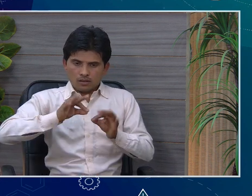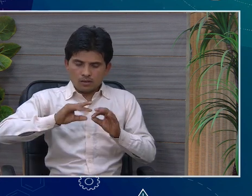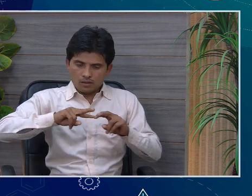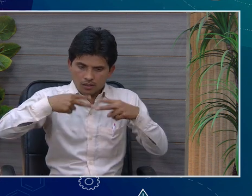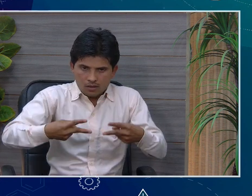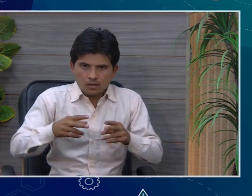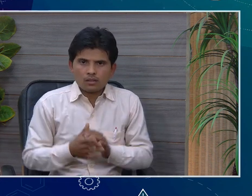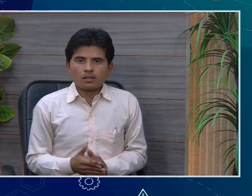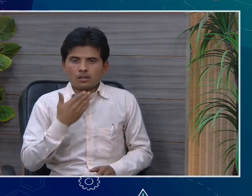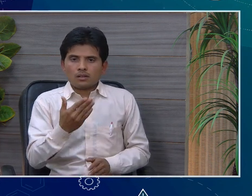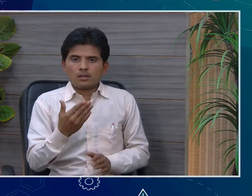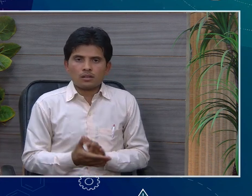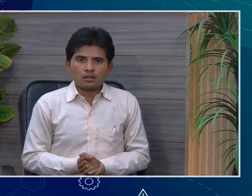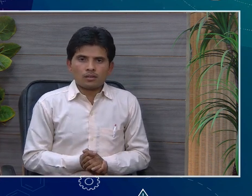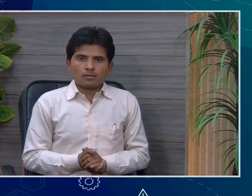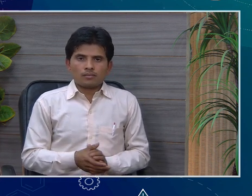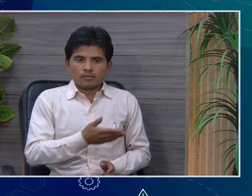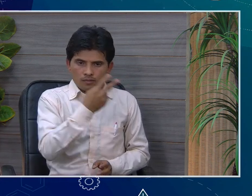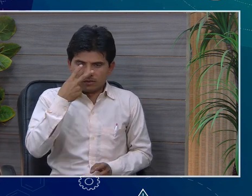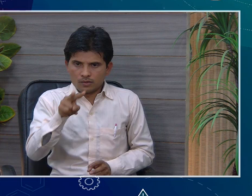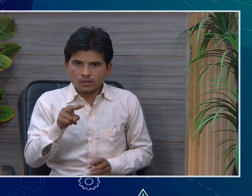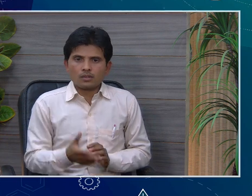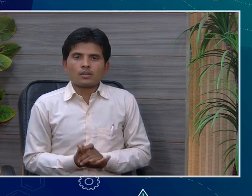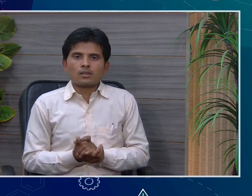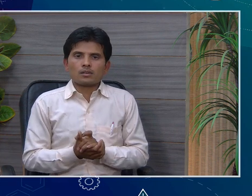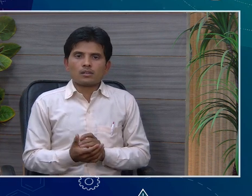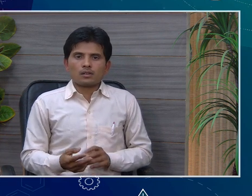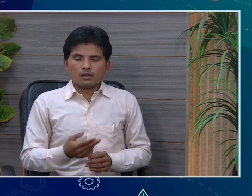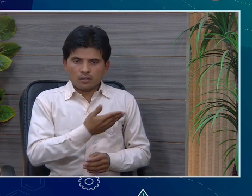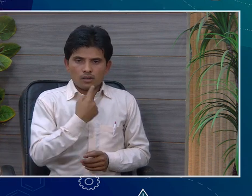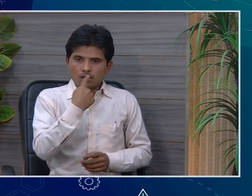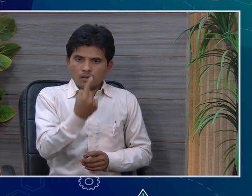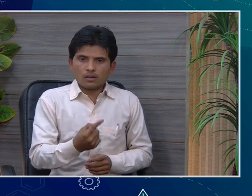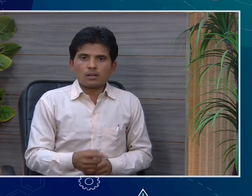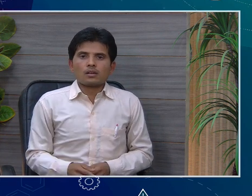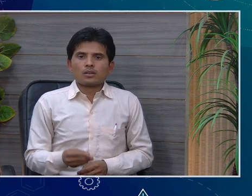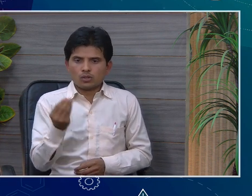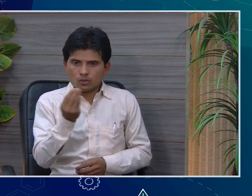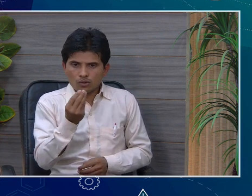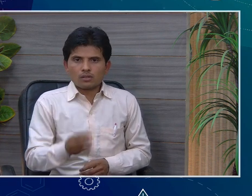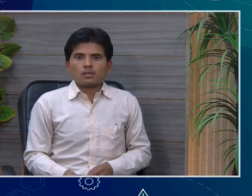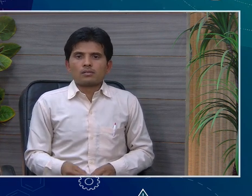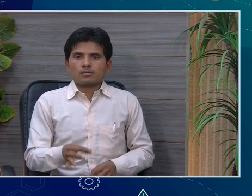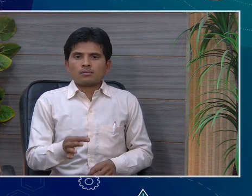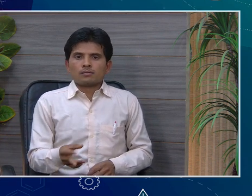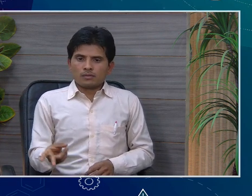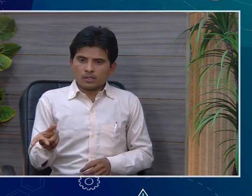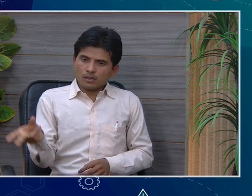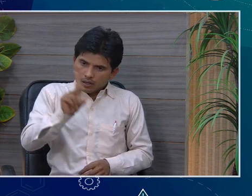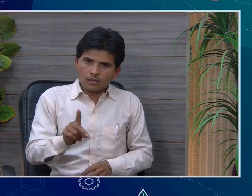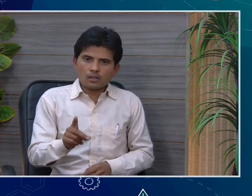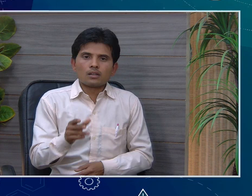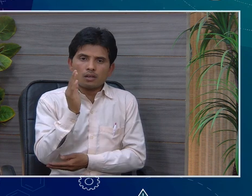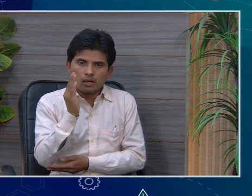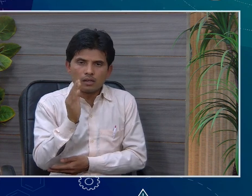कि आपका भी बहुत-बहुत धन्यवाद और अभी देखने वाला व्यूअर्स को हम बताते हैं कि अब हम एक छोटे से ब्रेक के रूप में ब्रेक के बाद एक और लाइफ